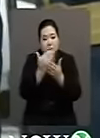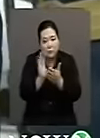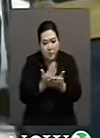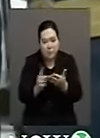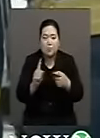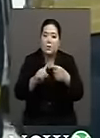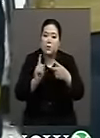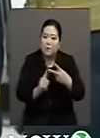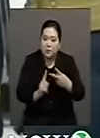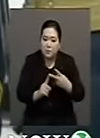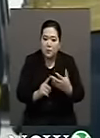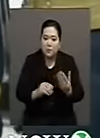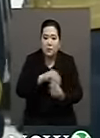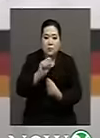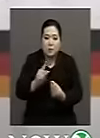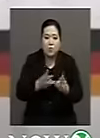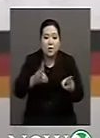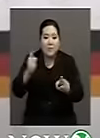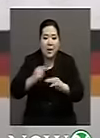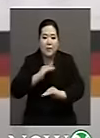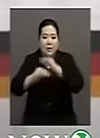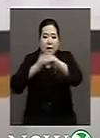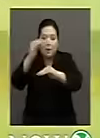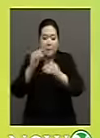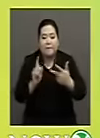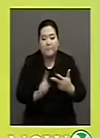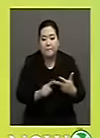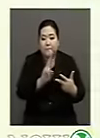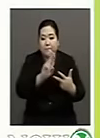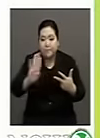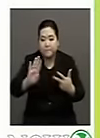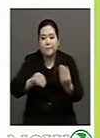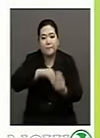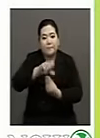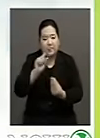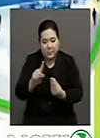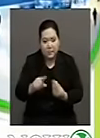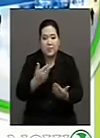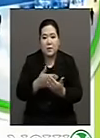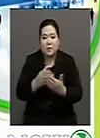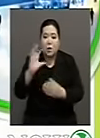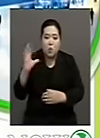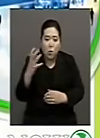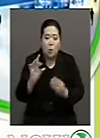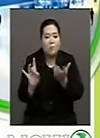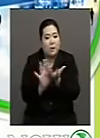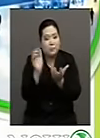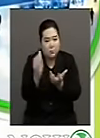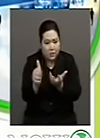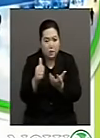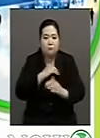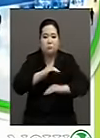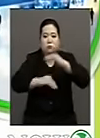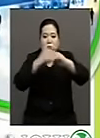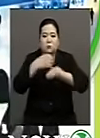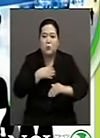เจริญเติบโตทางเศรษฐกิจแนวใหม่การมีระบบเศรษฐกิจและการเงินโลกที่มีประสิทธิผลและมีประสิทธิภาพมากขึ้น